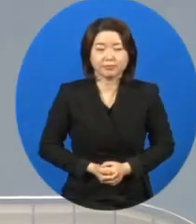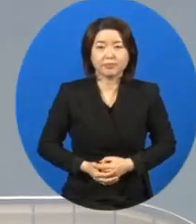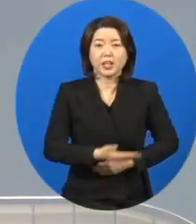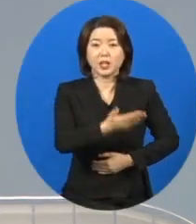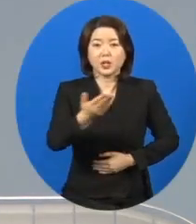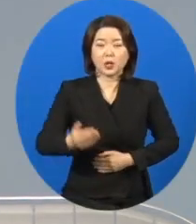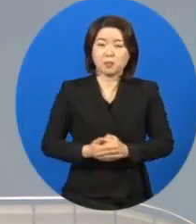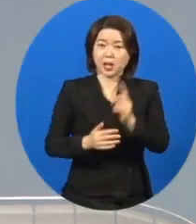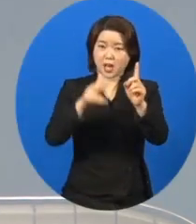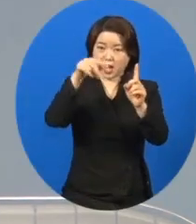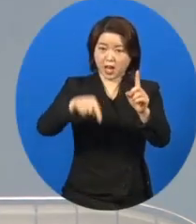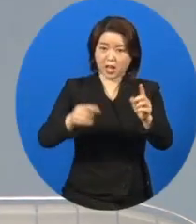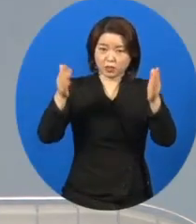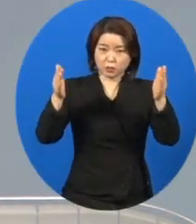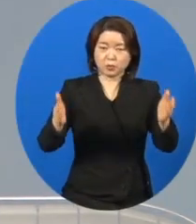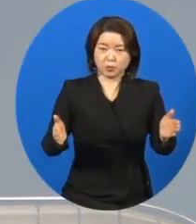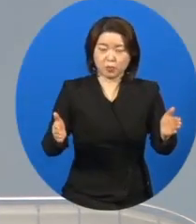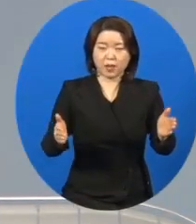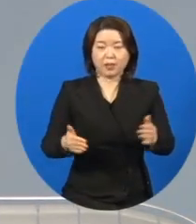여러분, 한 주간 동안